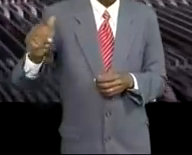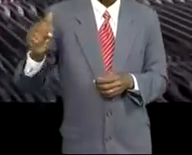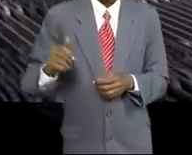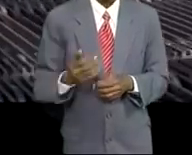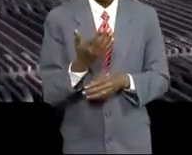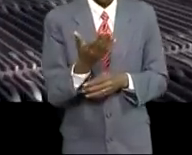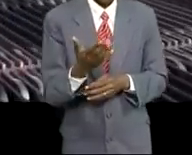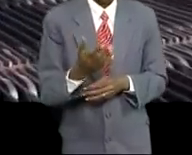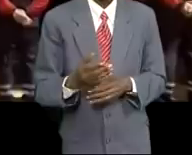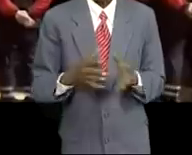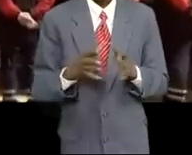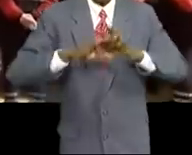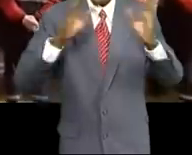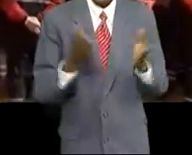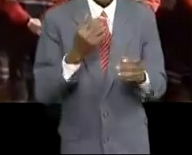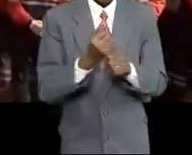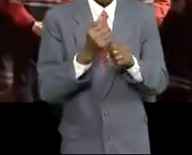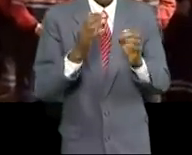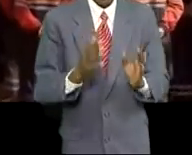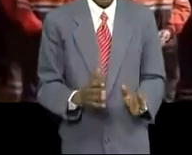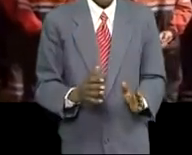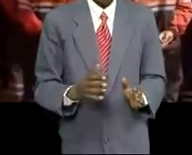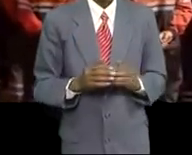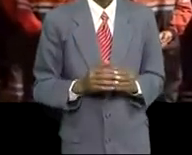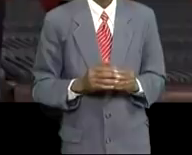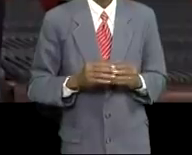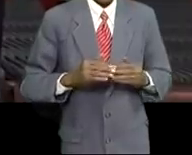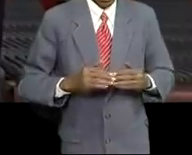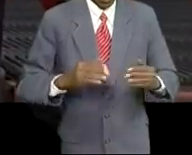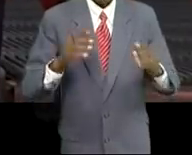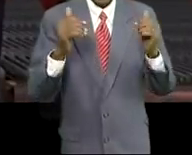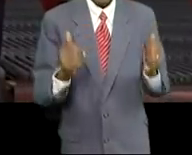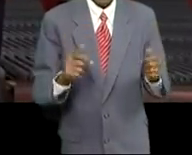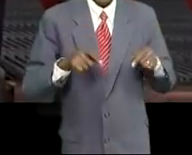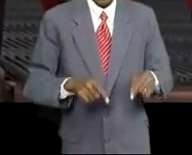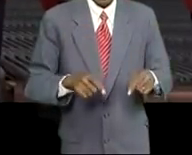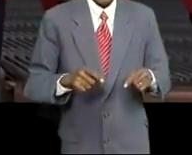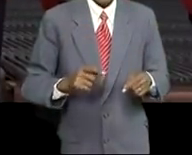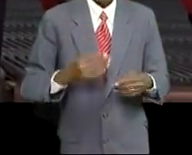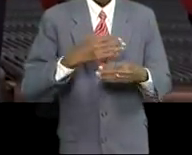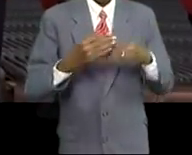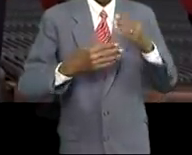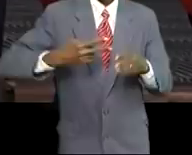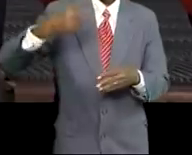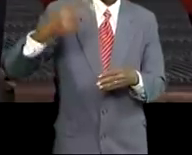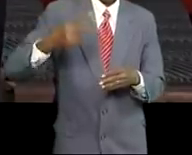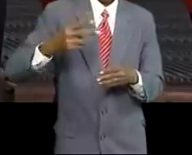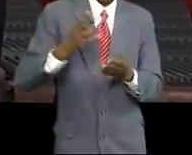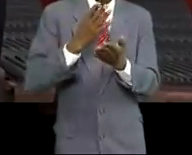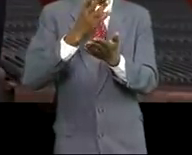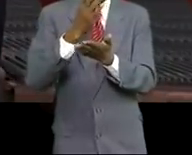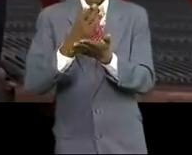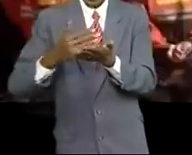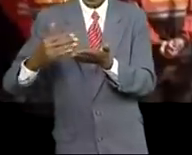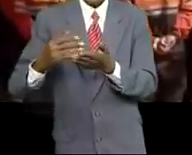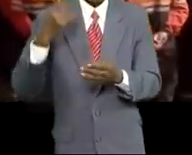à relever les défis. Les défis dans la construction de la deuxième phase en vue de contribuer efficacement à l'accroissement de la production